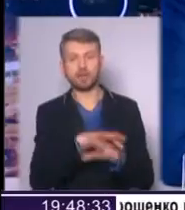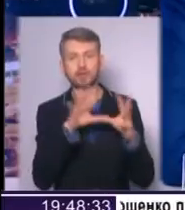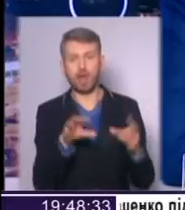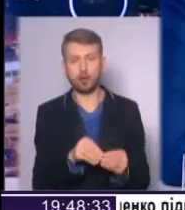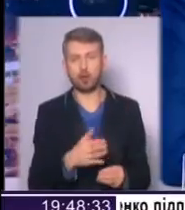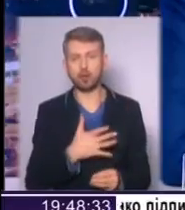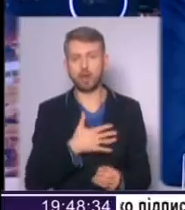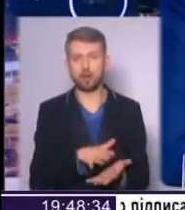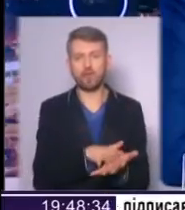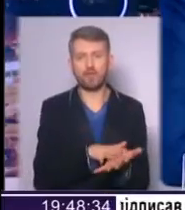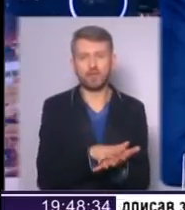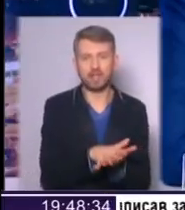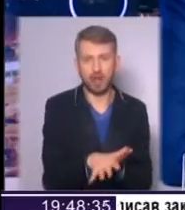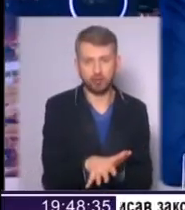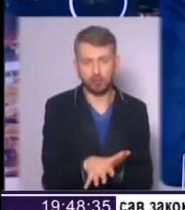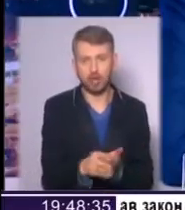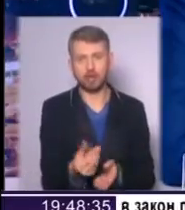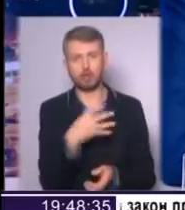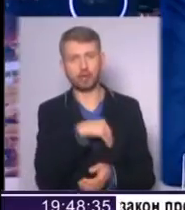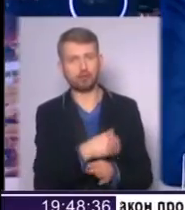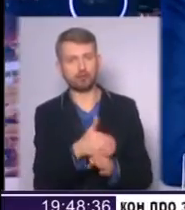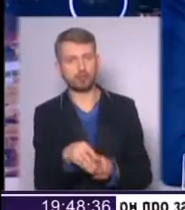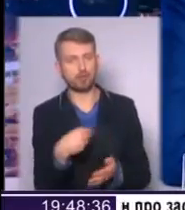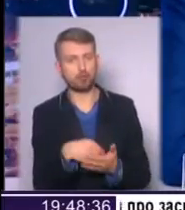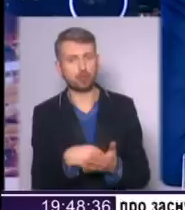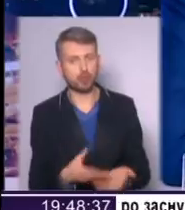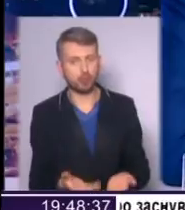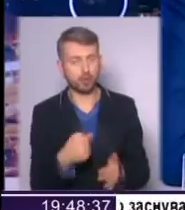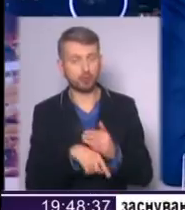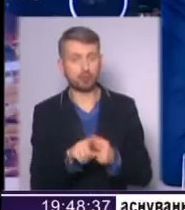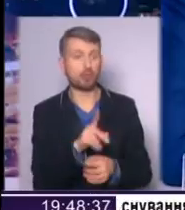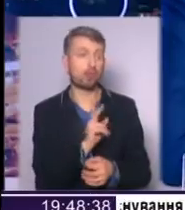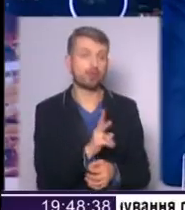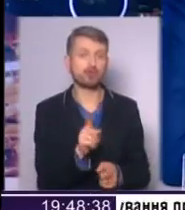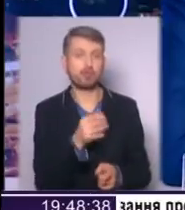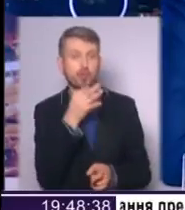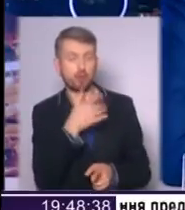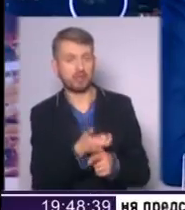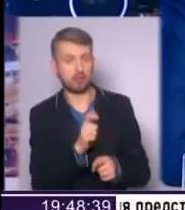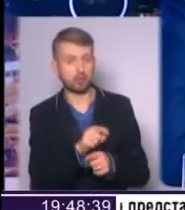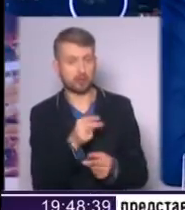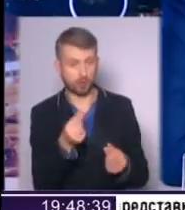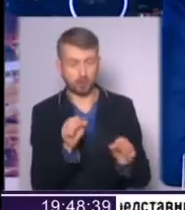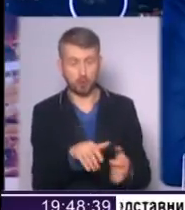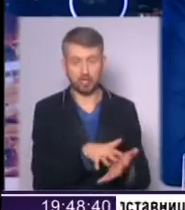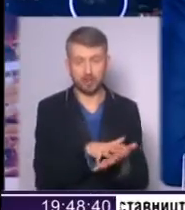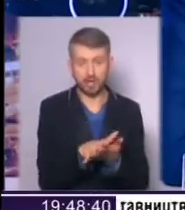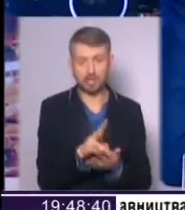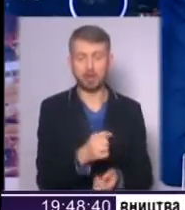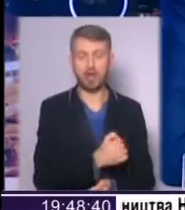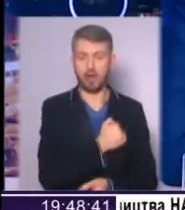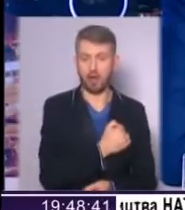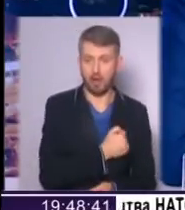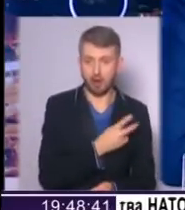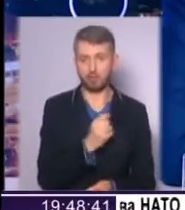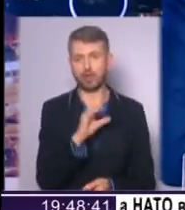нашого видаткового, витратного та дохідної частини бюджету. Кому що подобається більше. Так. І ці гроші можна витратити як на армію, так і